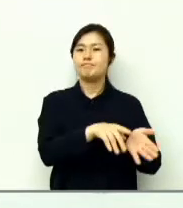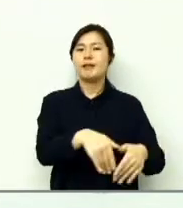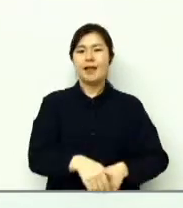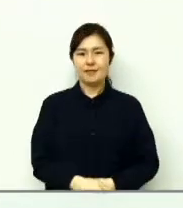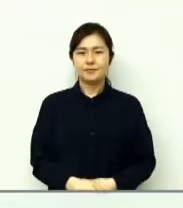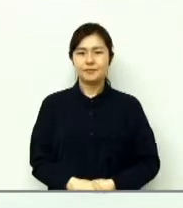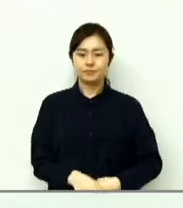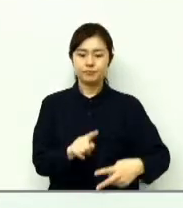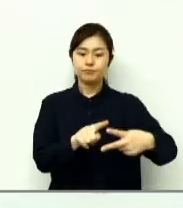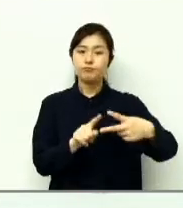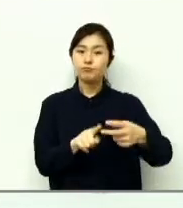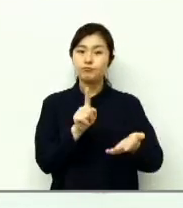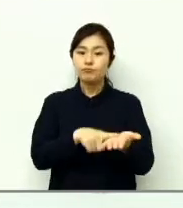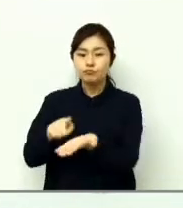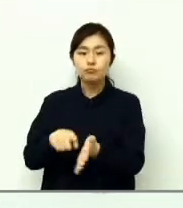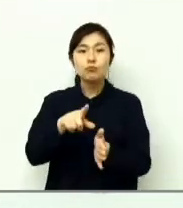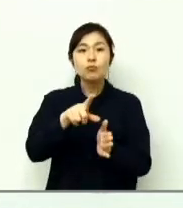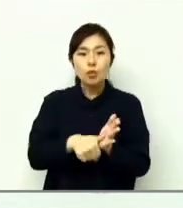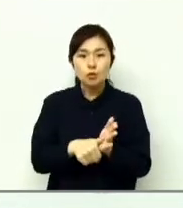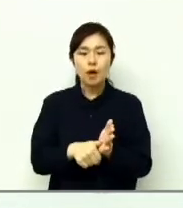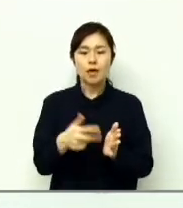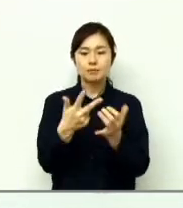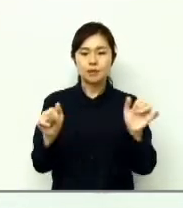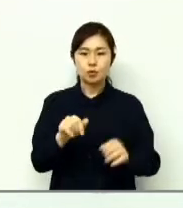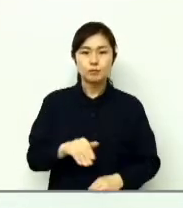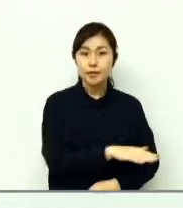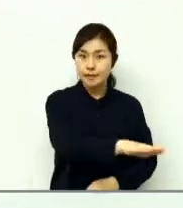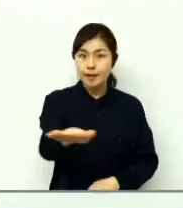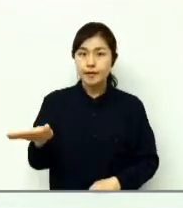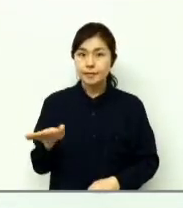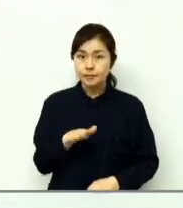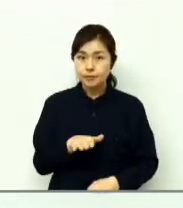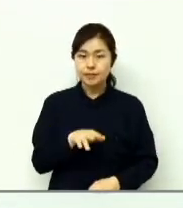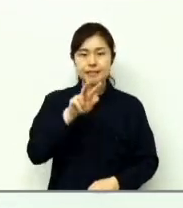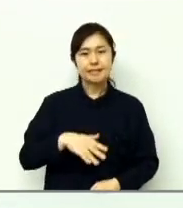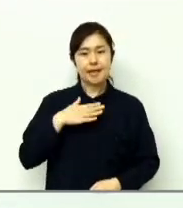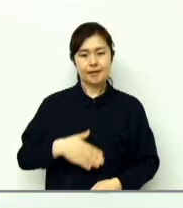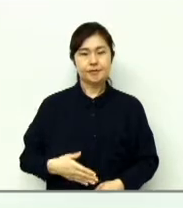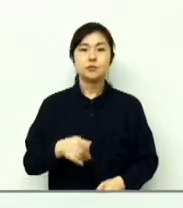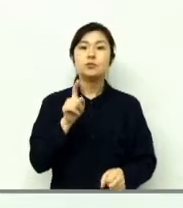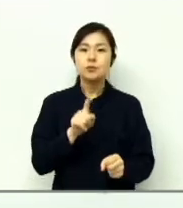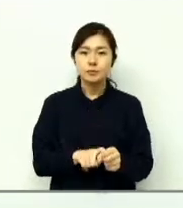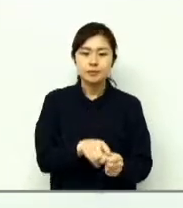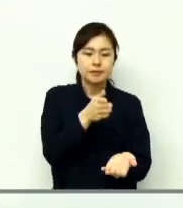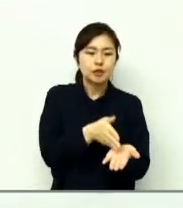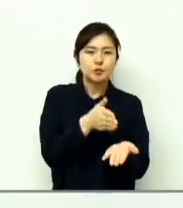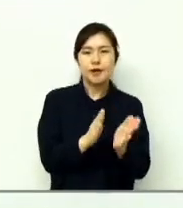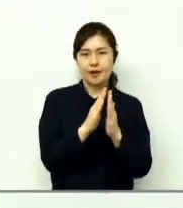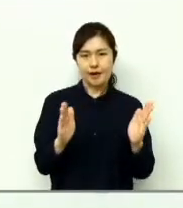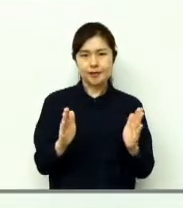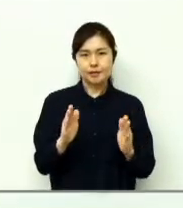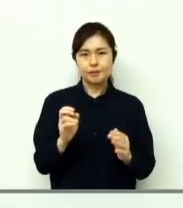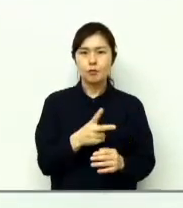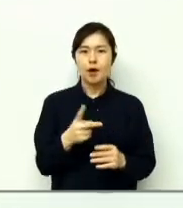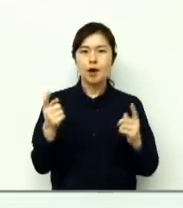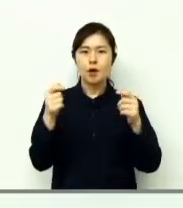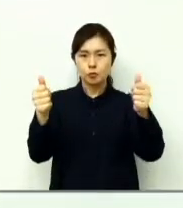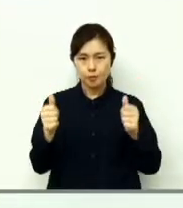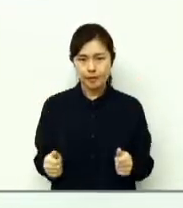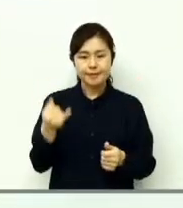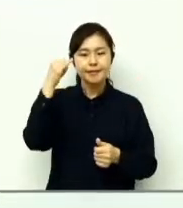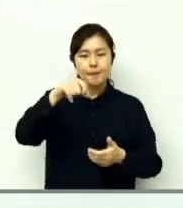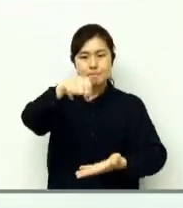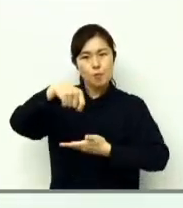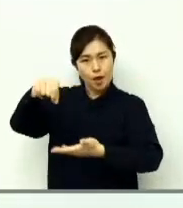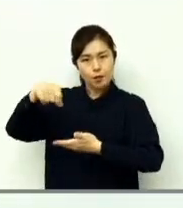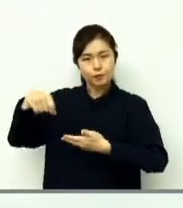の市民の皆様の目に触れていただくため、市民説明会やパブリックコメント等を実施、貴重なご意見をいただいたところで